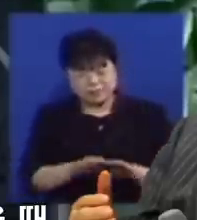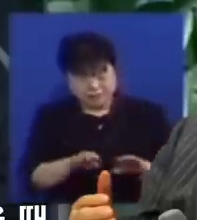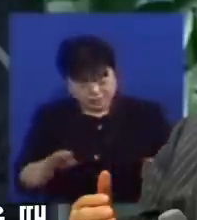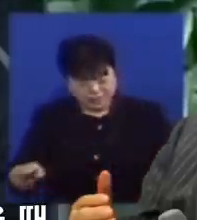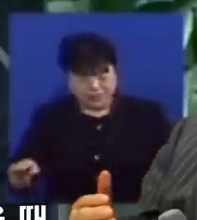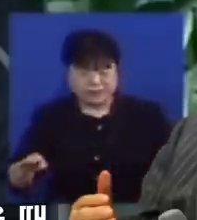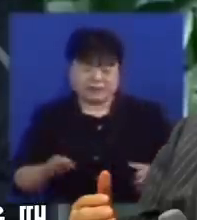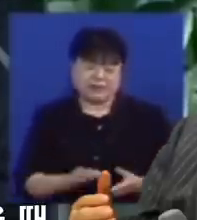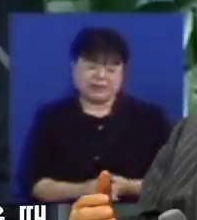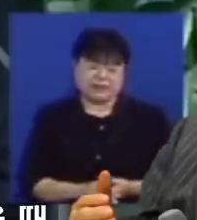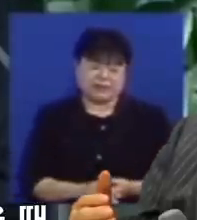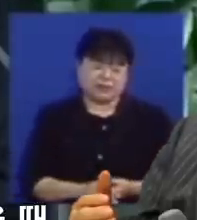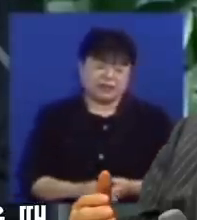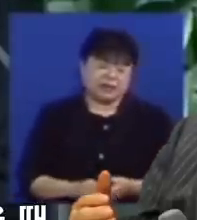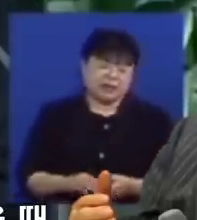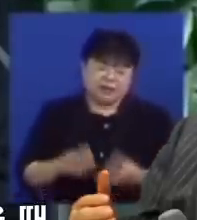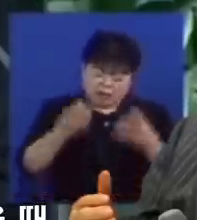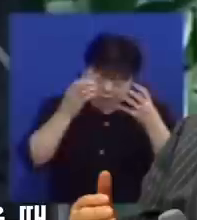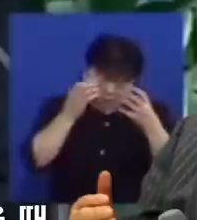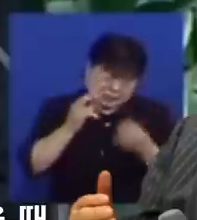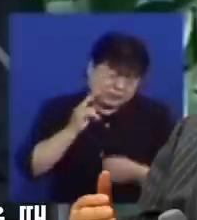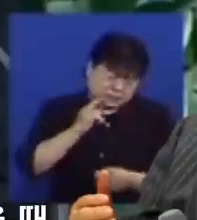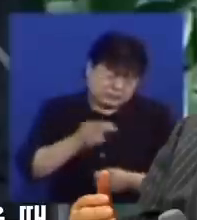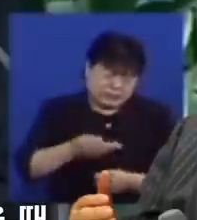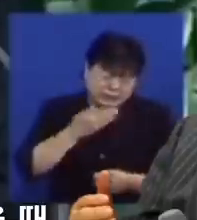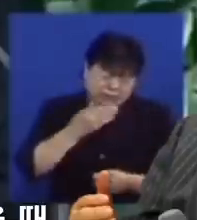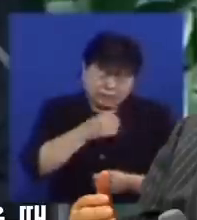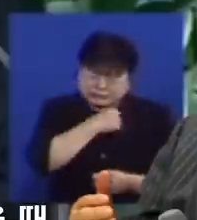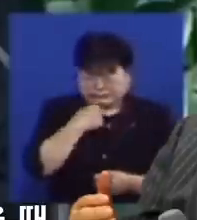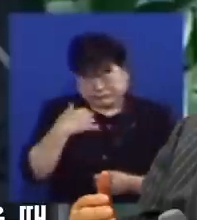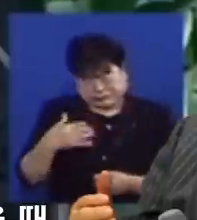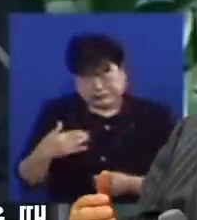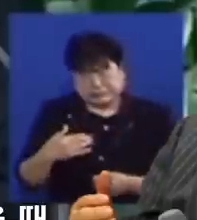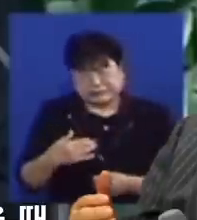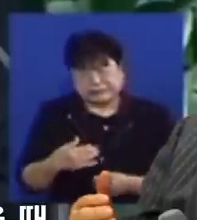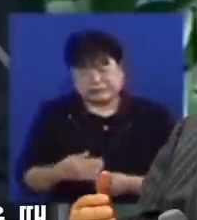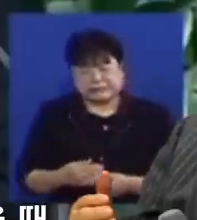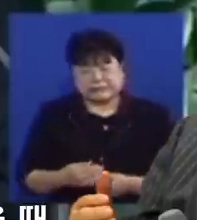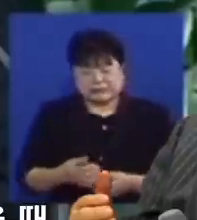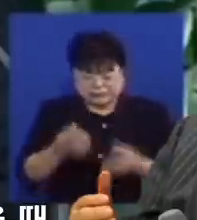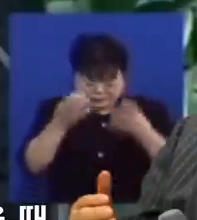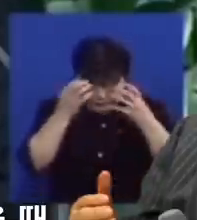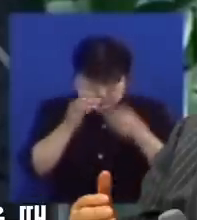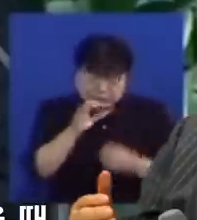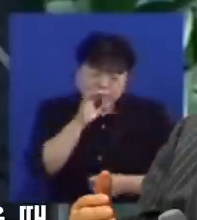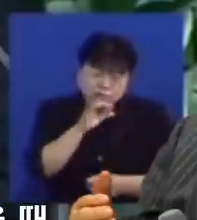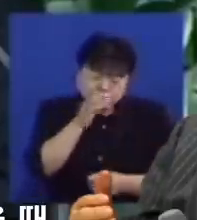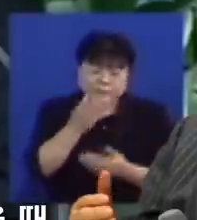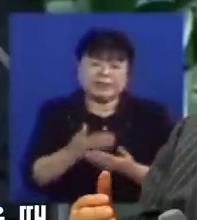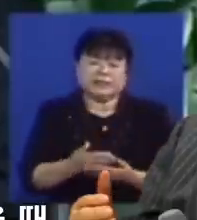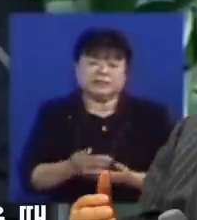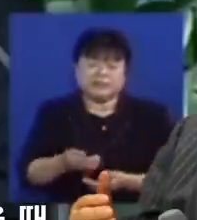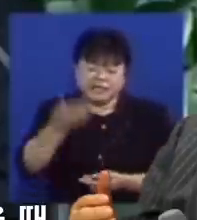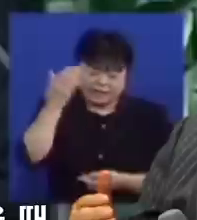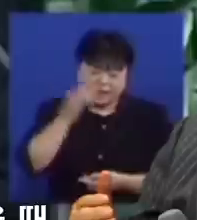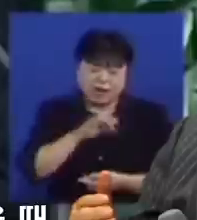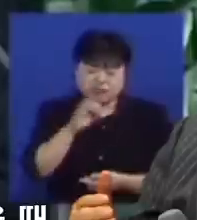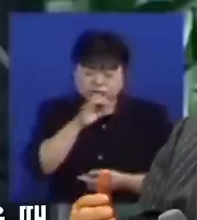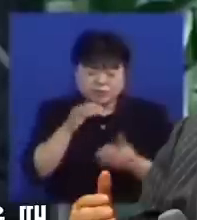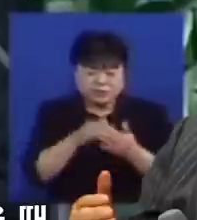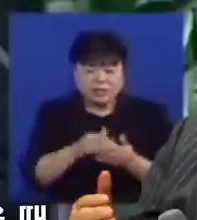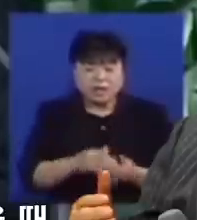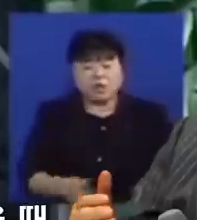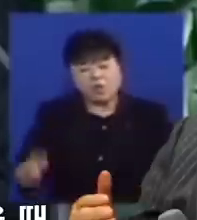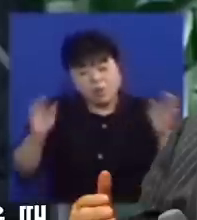있었습니다. 그리고 먹는 밥도 허술하고 어찌나 고단한 훈련을 했든지 훈련하고 난 다음에